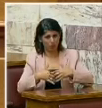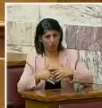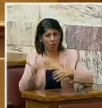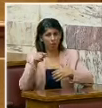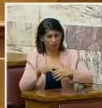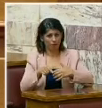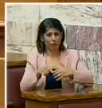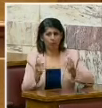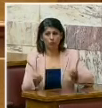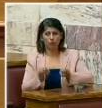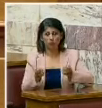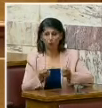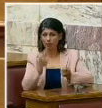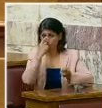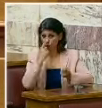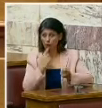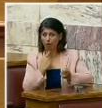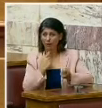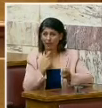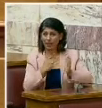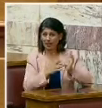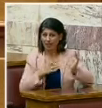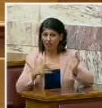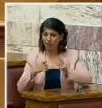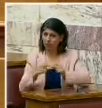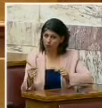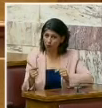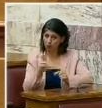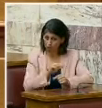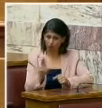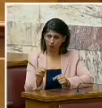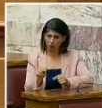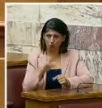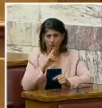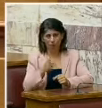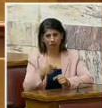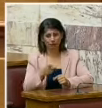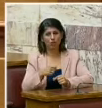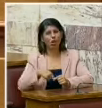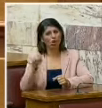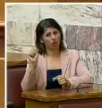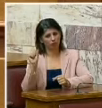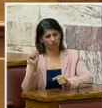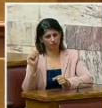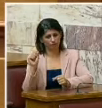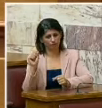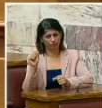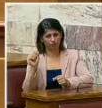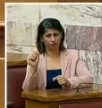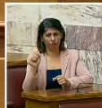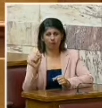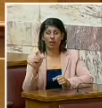οποίο χρησιμοποίησε η Πορτογαλία, η Ιρλανδία και η Κύπρος? Η απάντηση είναι όχι. Και